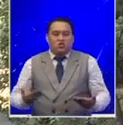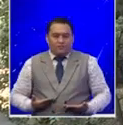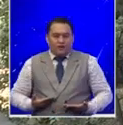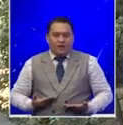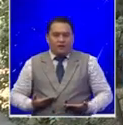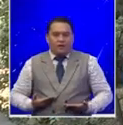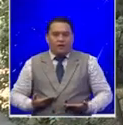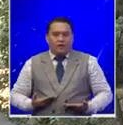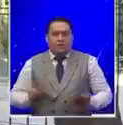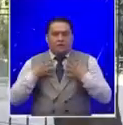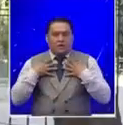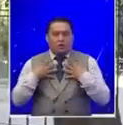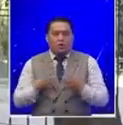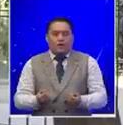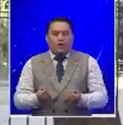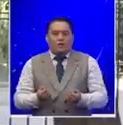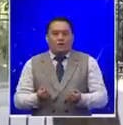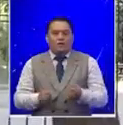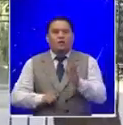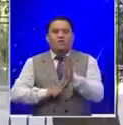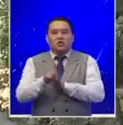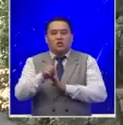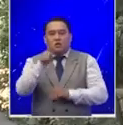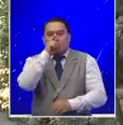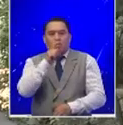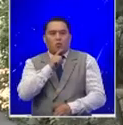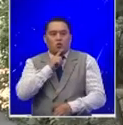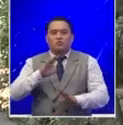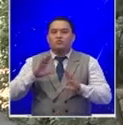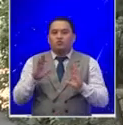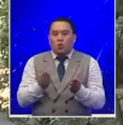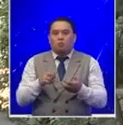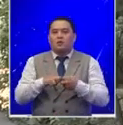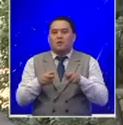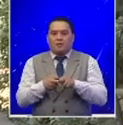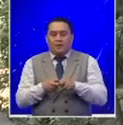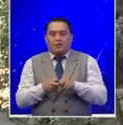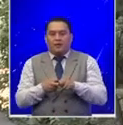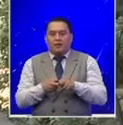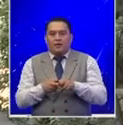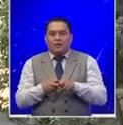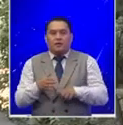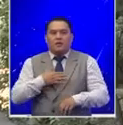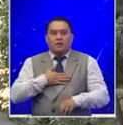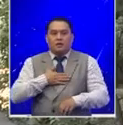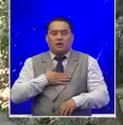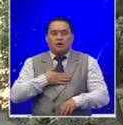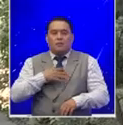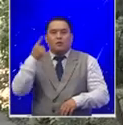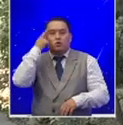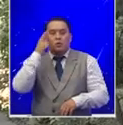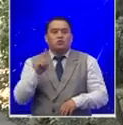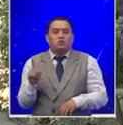что здоровая. Мы сначала, конечно, не поняли, в чем проблема. А я еще так